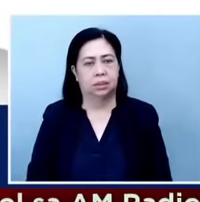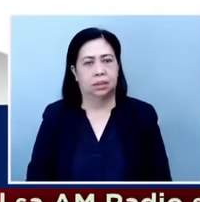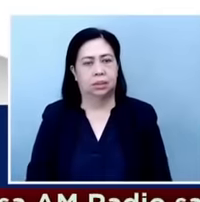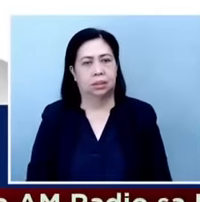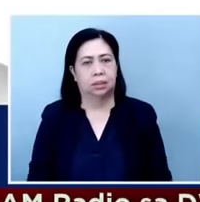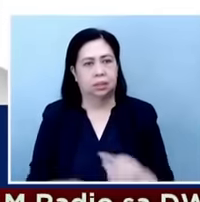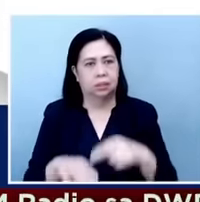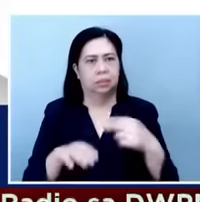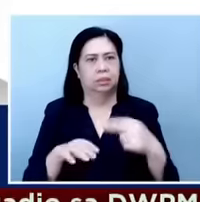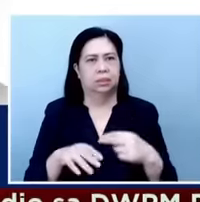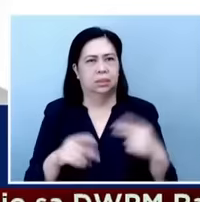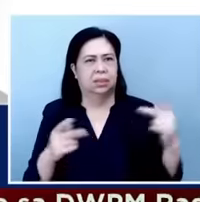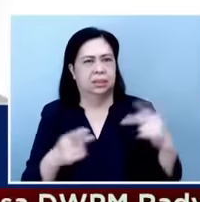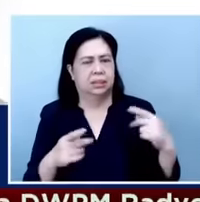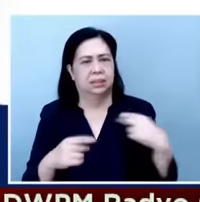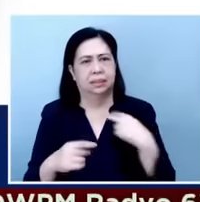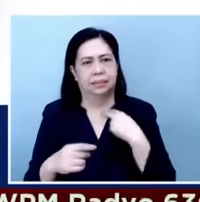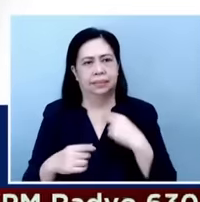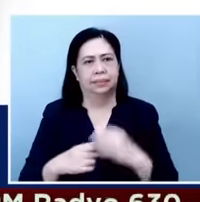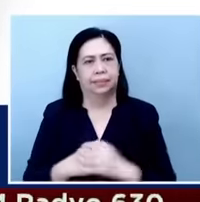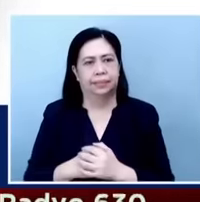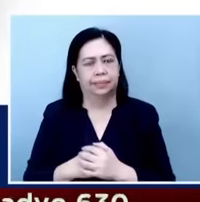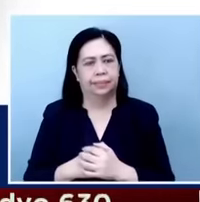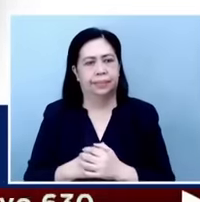Pag-aong ko ng ganyan, naipit.